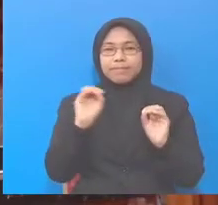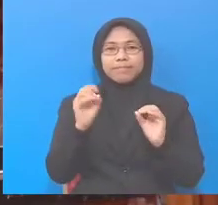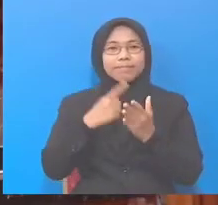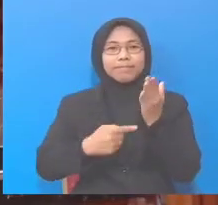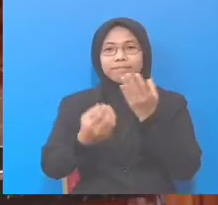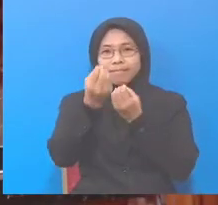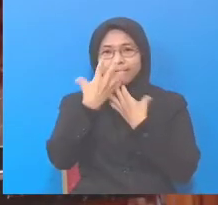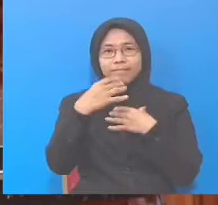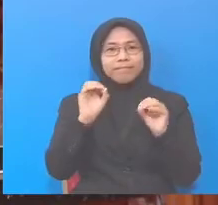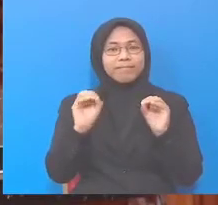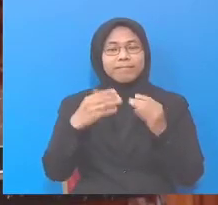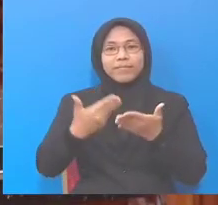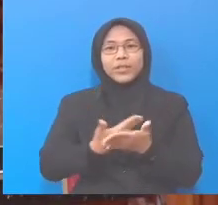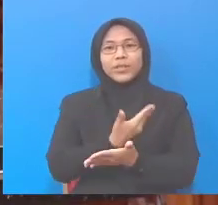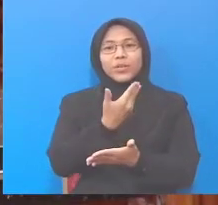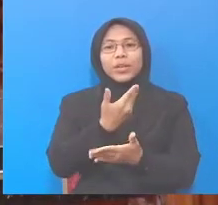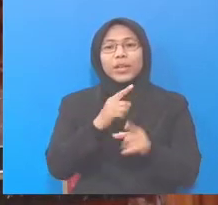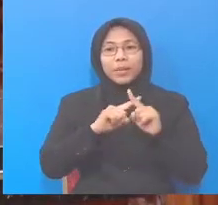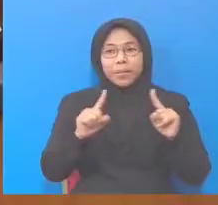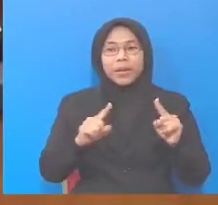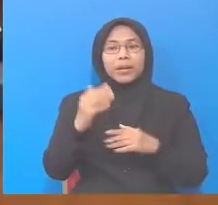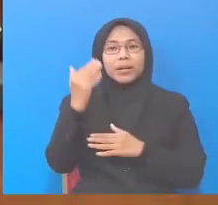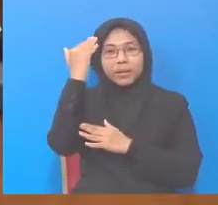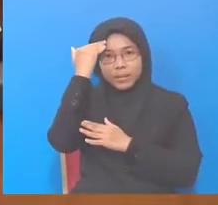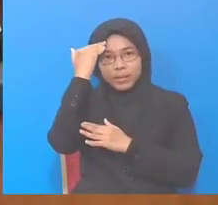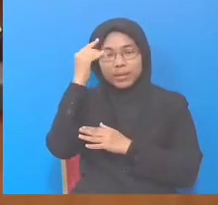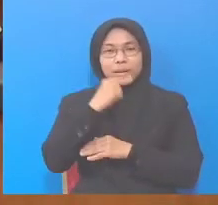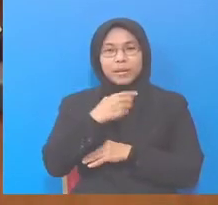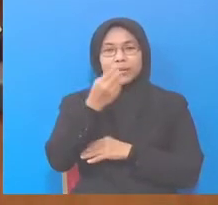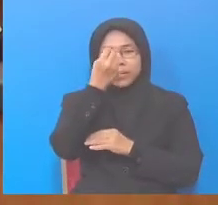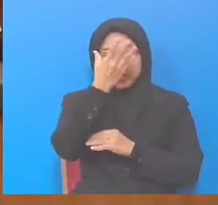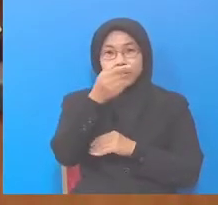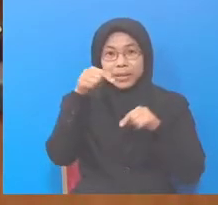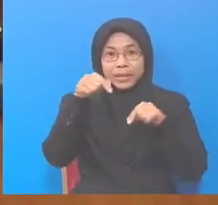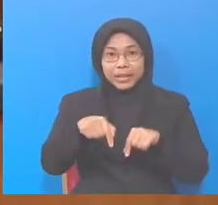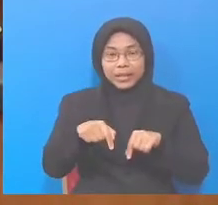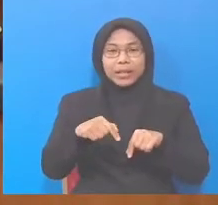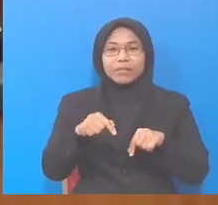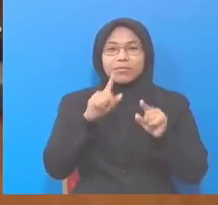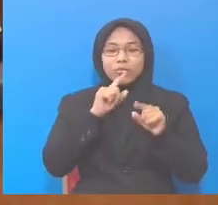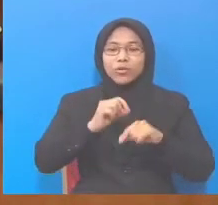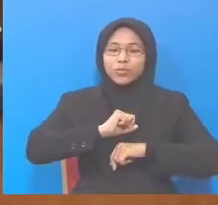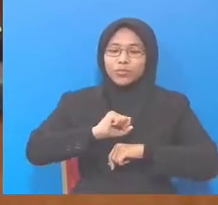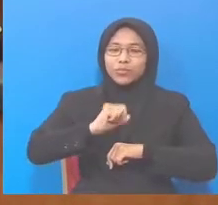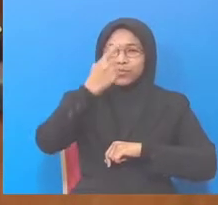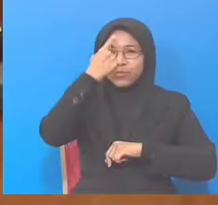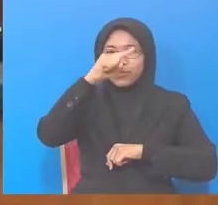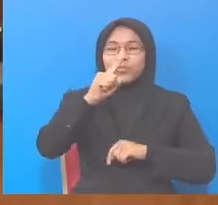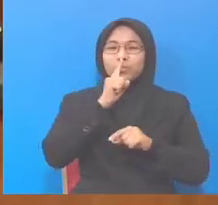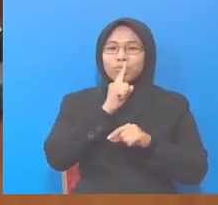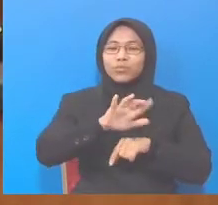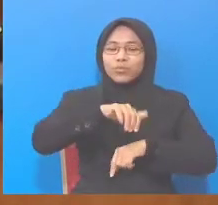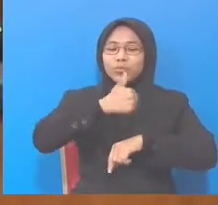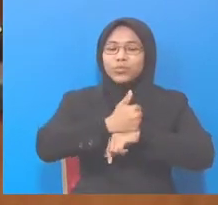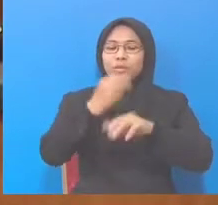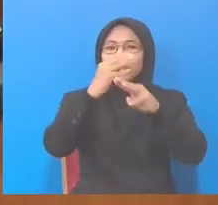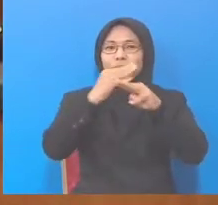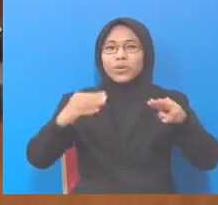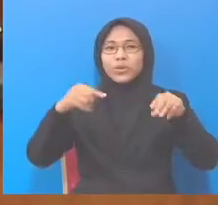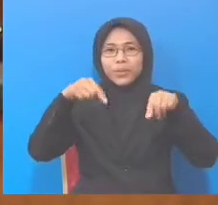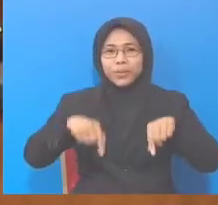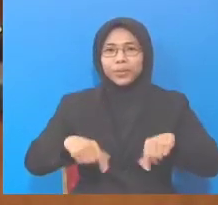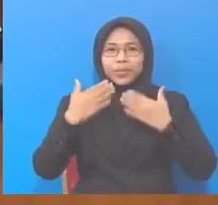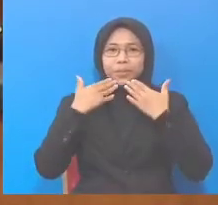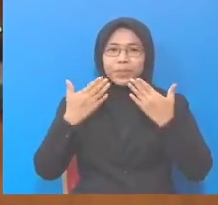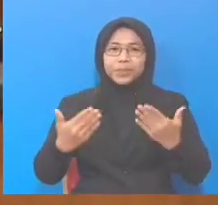maklumat yang terbaru. Tetapi seperti mana yang saya katakan, kita akan perjuangkan untuk merealisasikan hasrat ini.